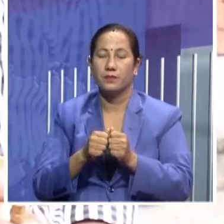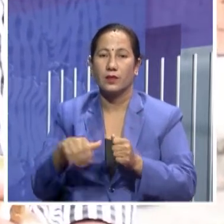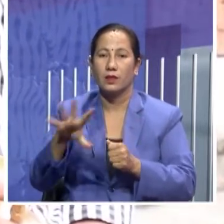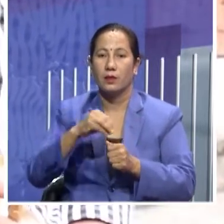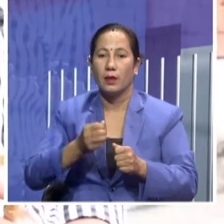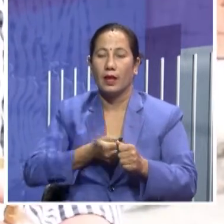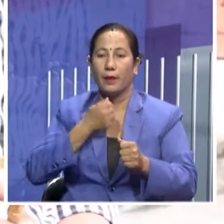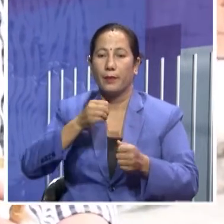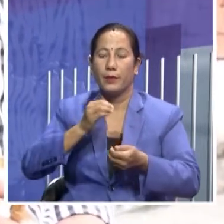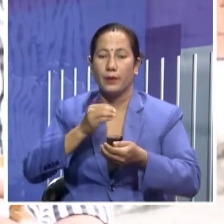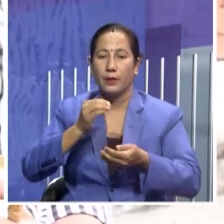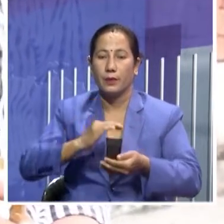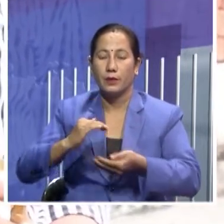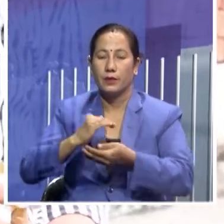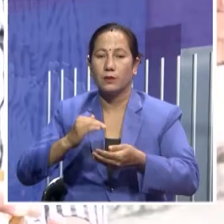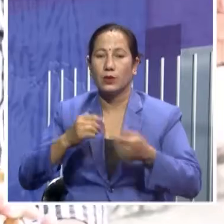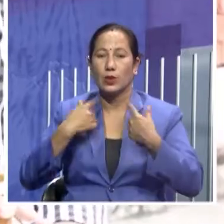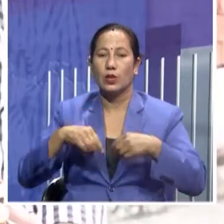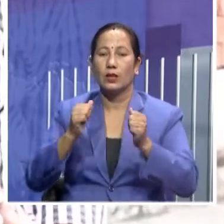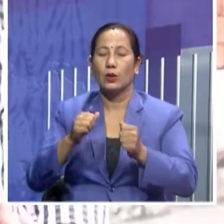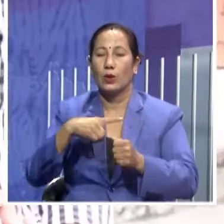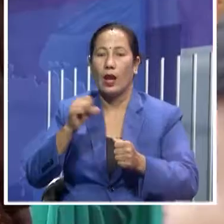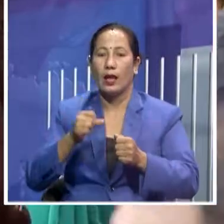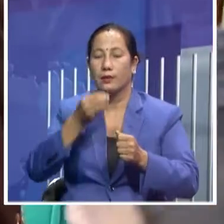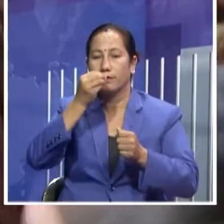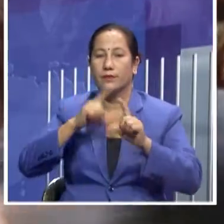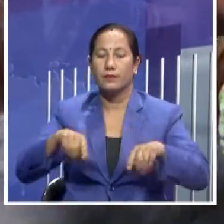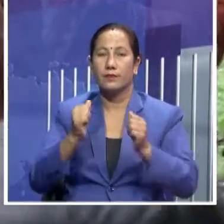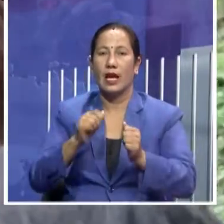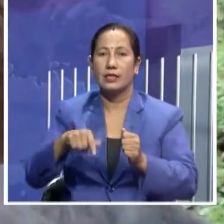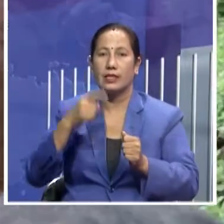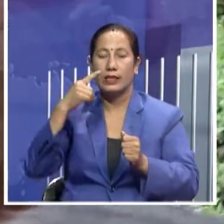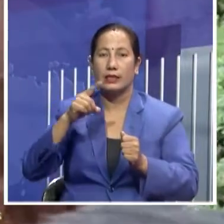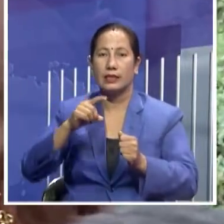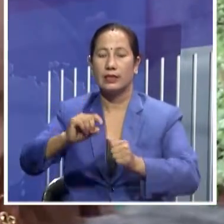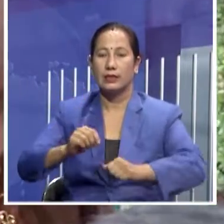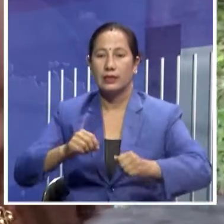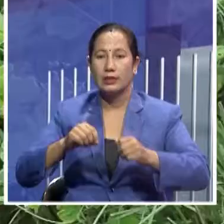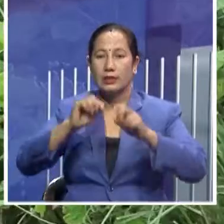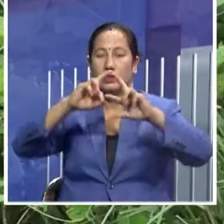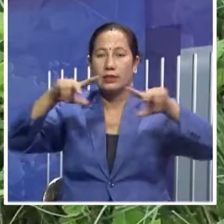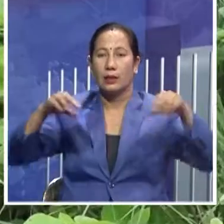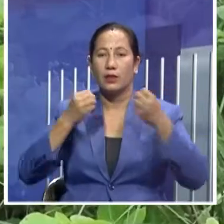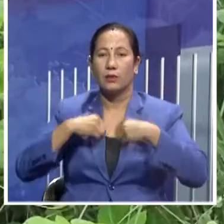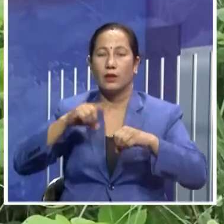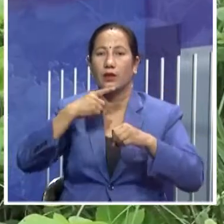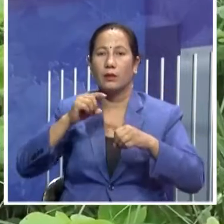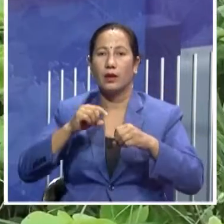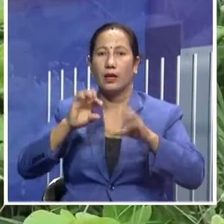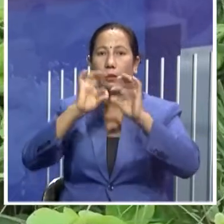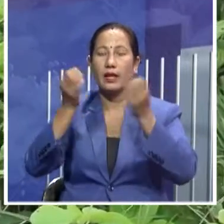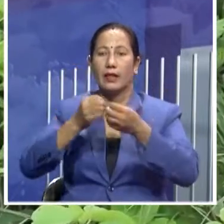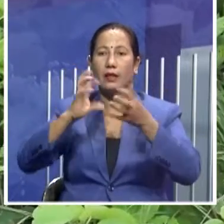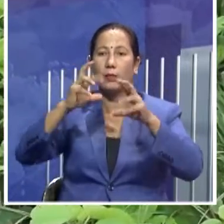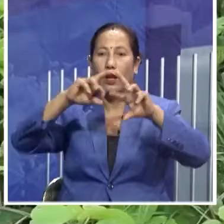सबै आफ्नो बच्चा बच्चीको सुस्वास्थ्य भएको लागि नै यो व्रत बस्छन्। आजका दिन प्रशोधित सामग्री प्रयोग नभएका प्राकृतिक फलफूल